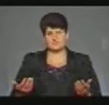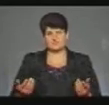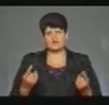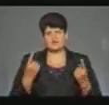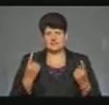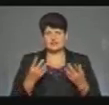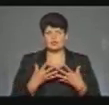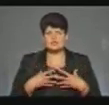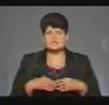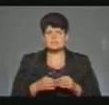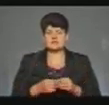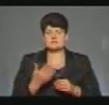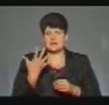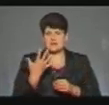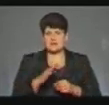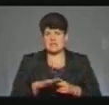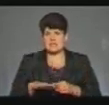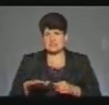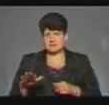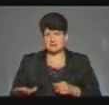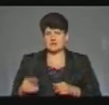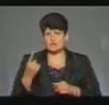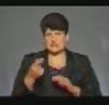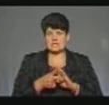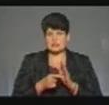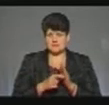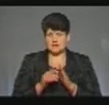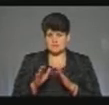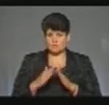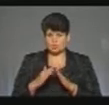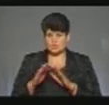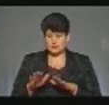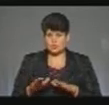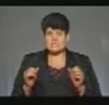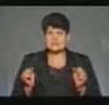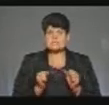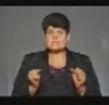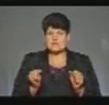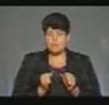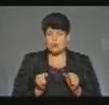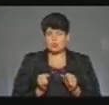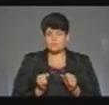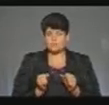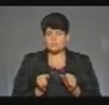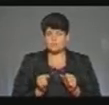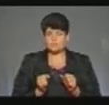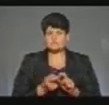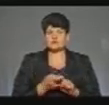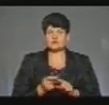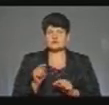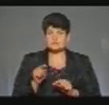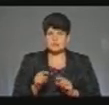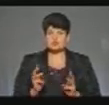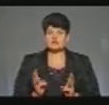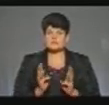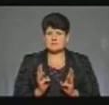великої сім'ї з 5 дітьми в одній з кімнат будинку. Зимою, внаслідок того, щоб